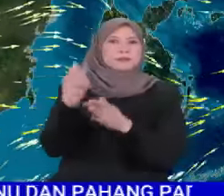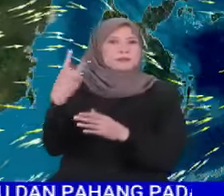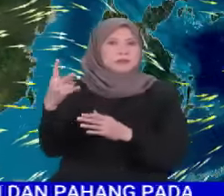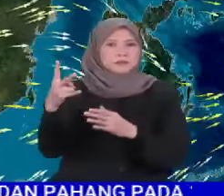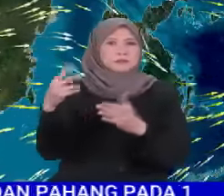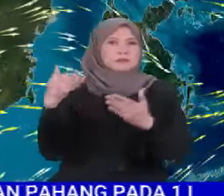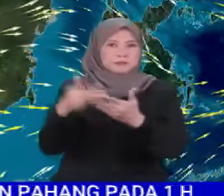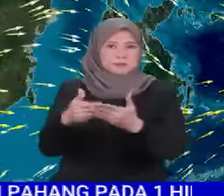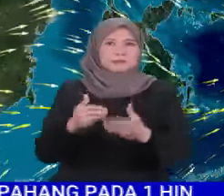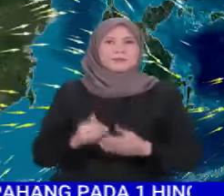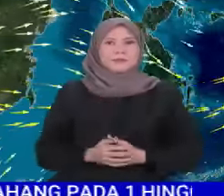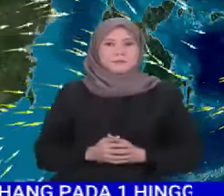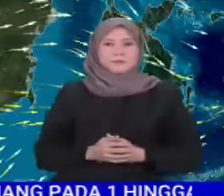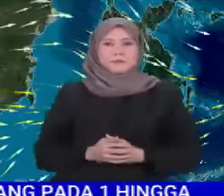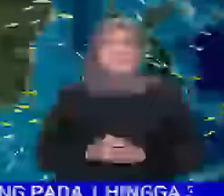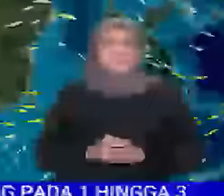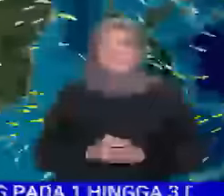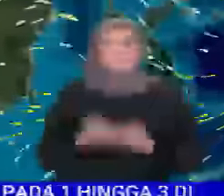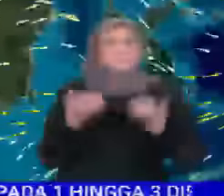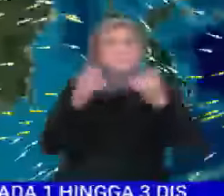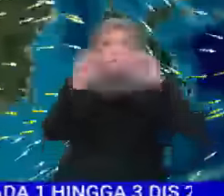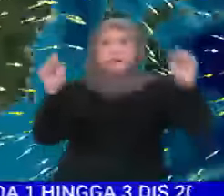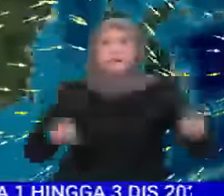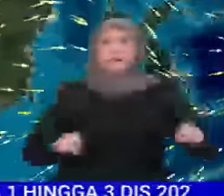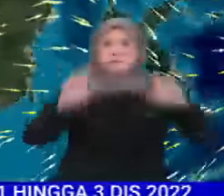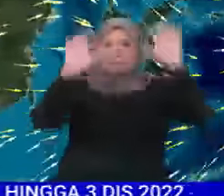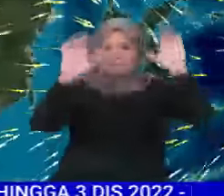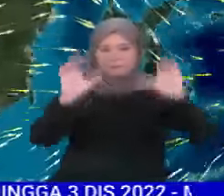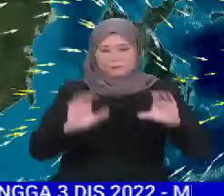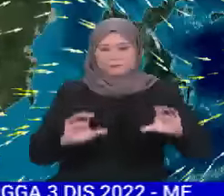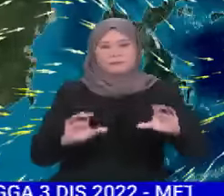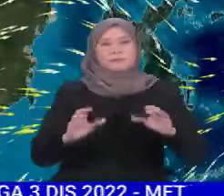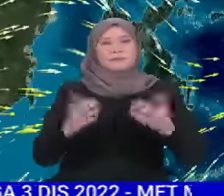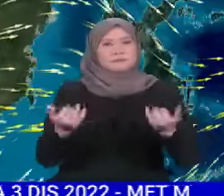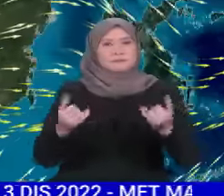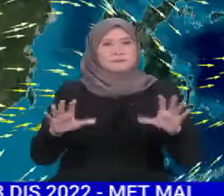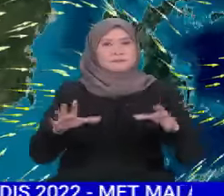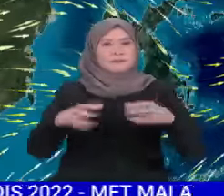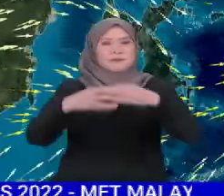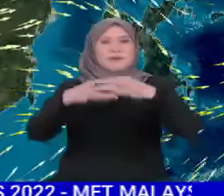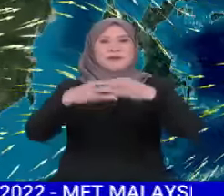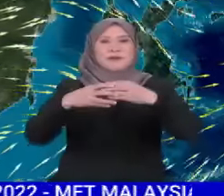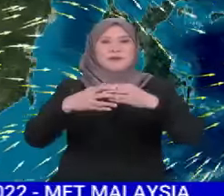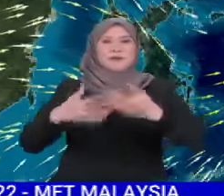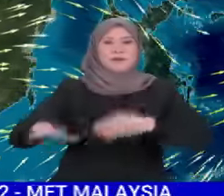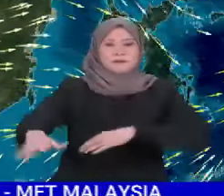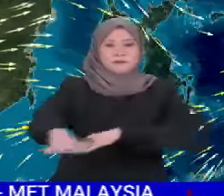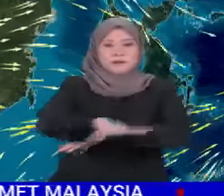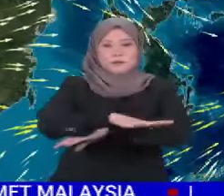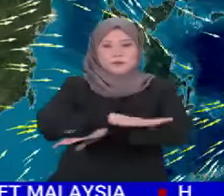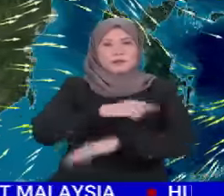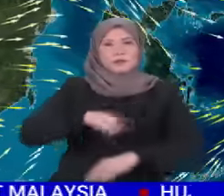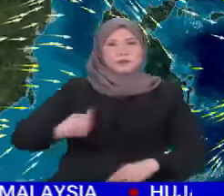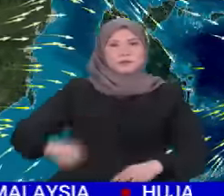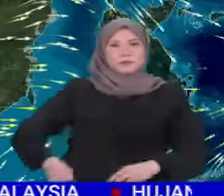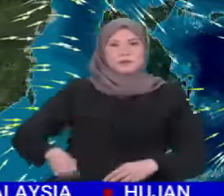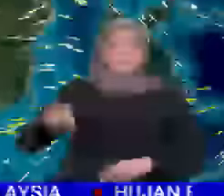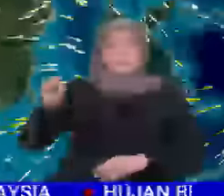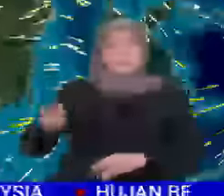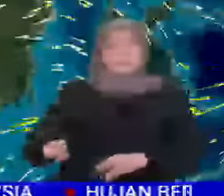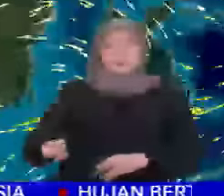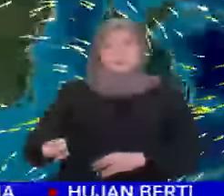pada masa yang sama satu sistem cuaca bertekanan rendah dicangkel terbentuk di perairan Laut Cina Selatan